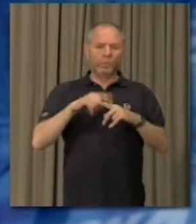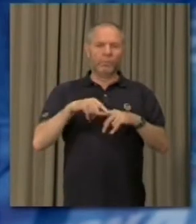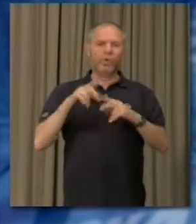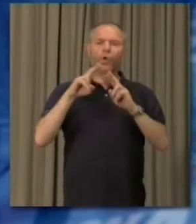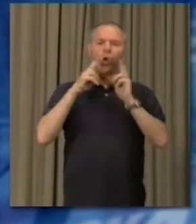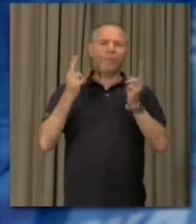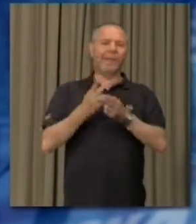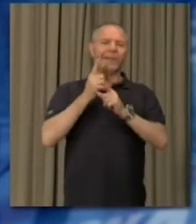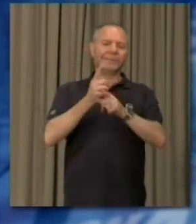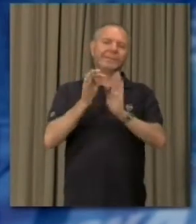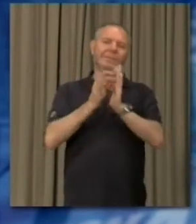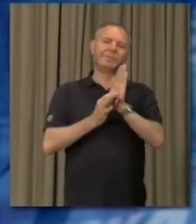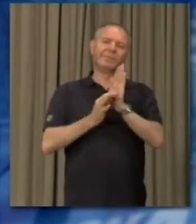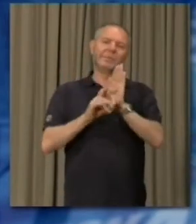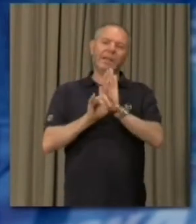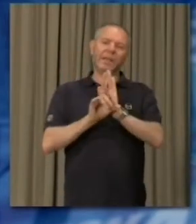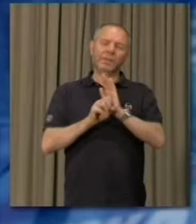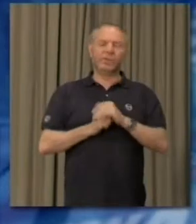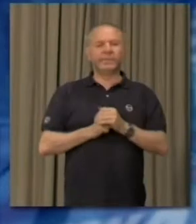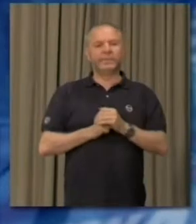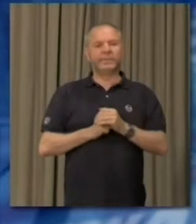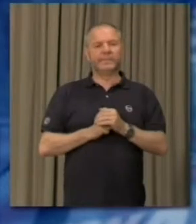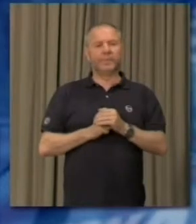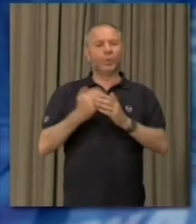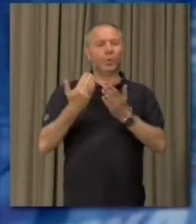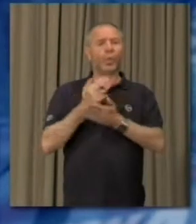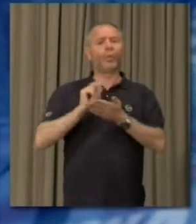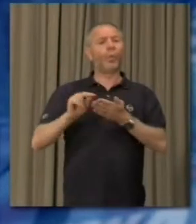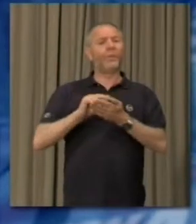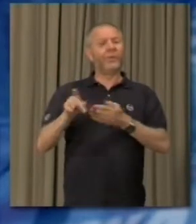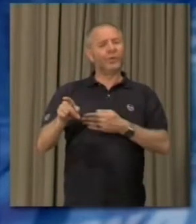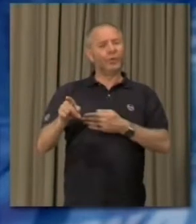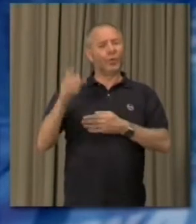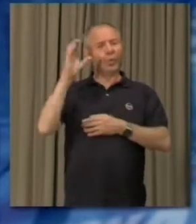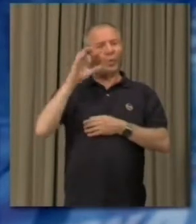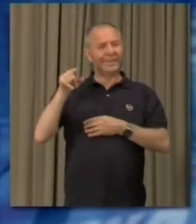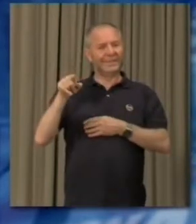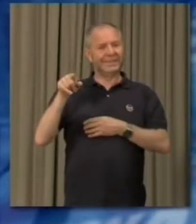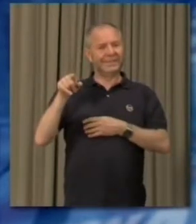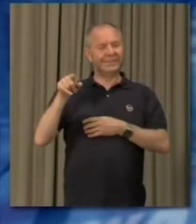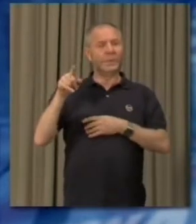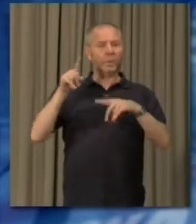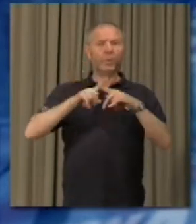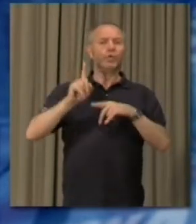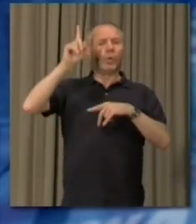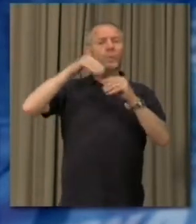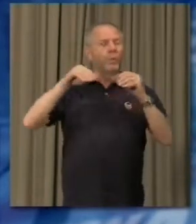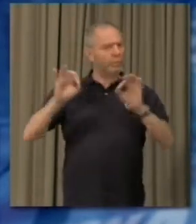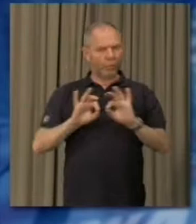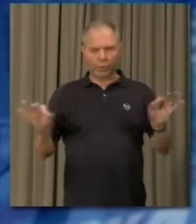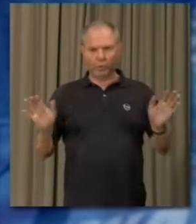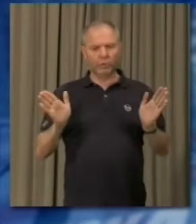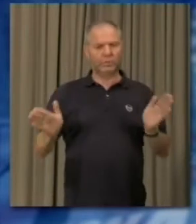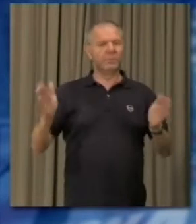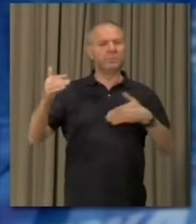completa messa a norma. Attivo da diverse settimane il nuovo ufficio turistico e già inaugurate anche le sale espositive. Fino al 9